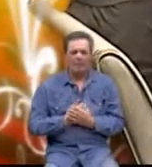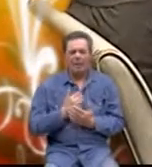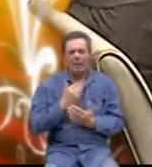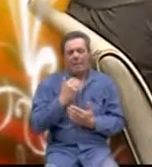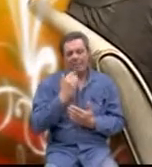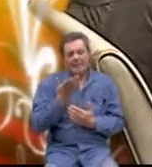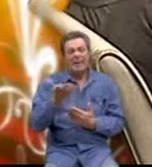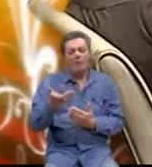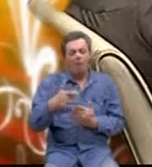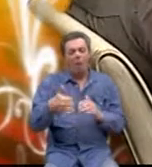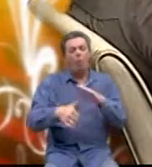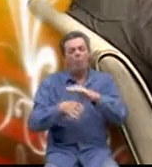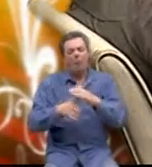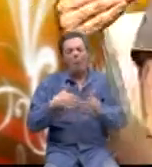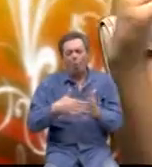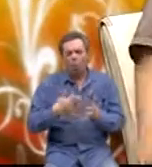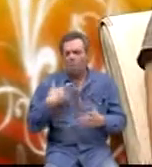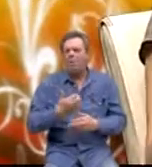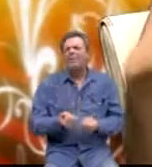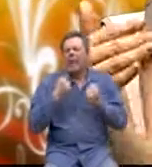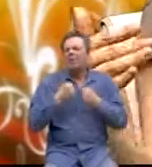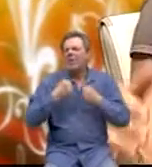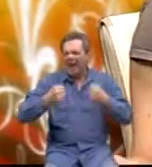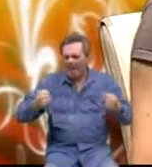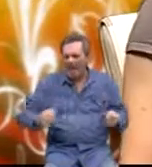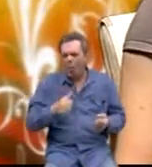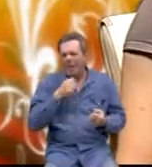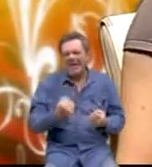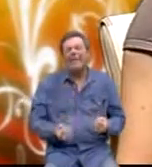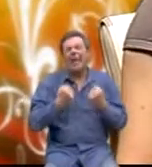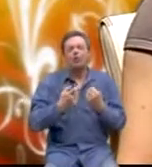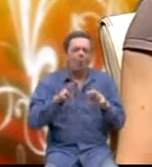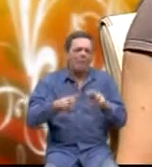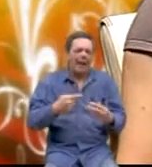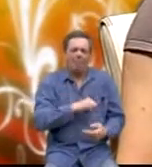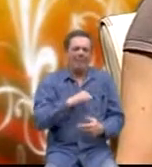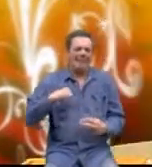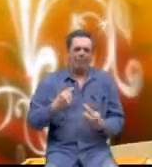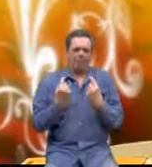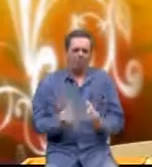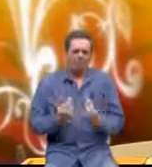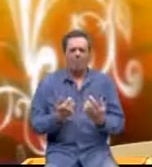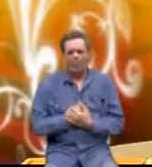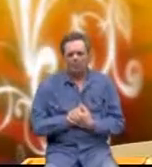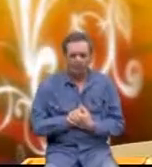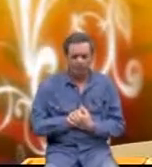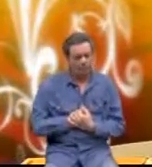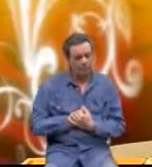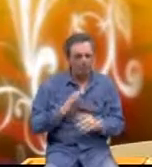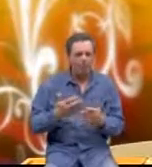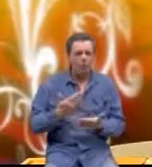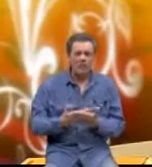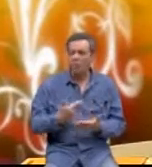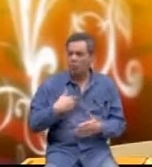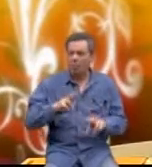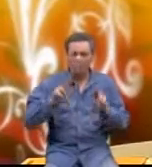zadovoljimo tu primarnu potrebu, mi zapravo vrlo teško razvijamo se dalje i vrlo teško postojimo. Da, znate ono, možda zato što smo mi zemlja